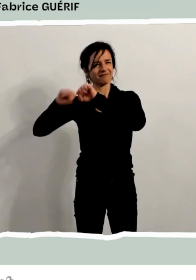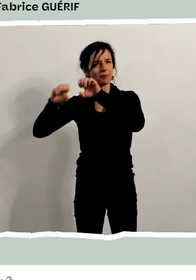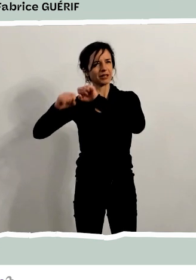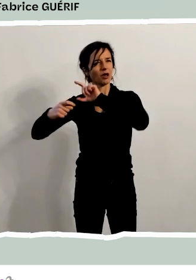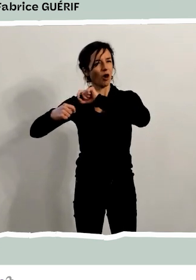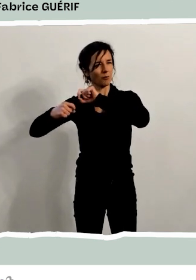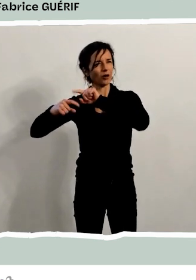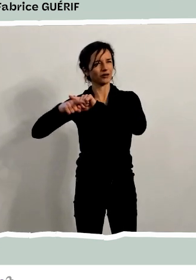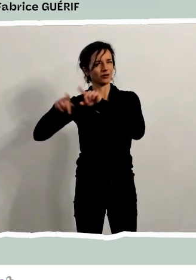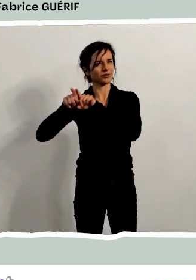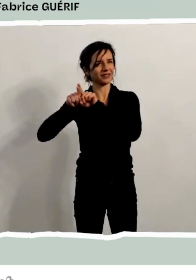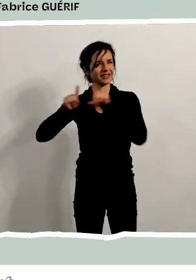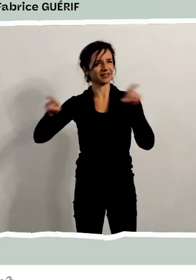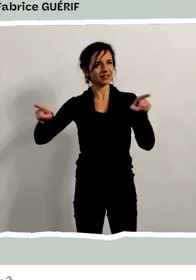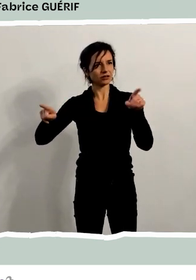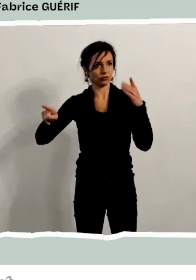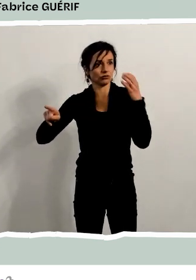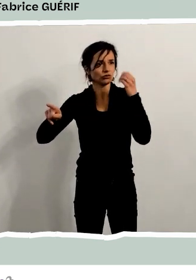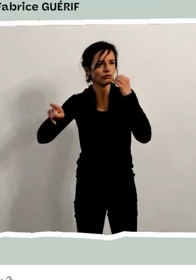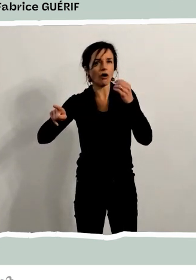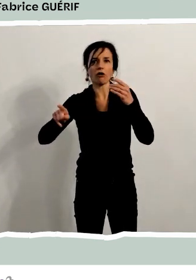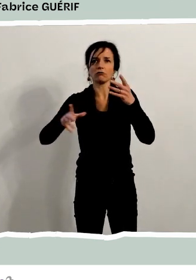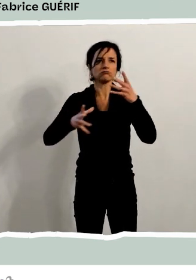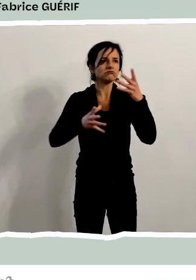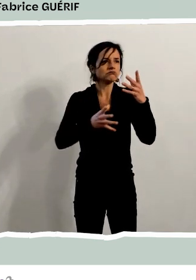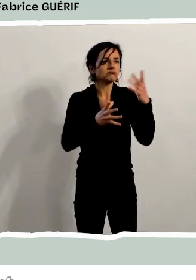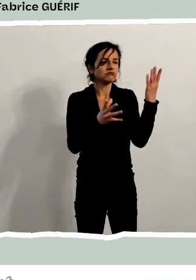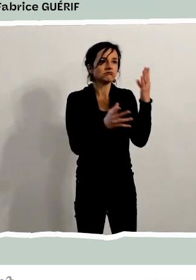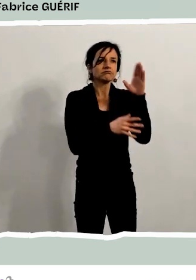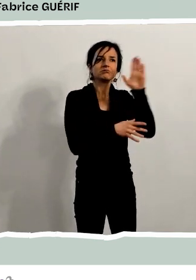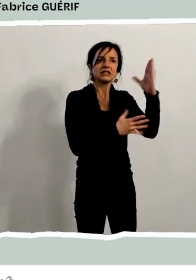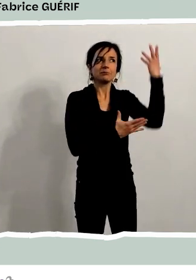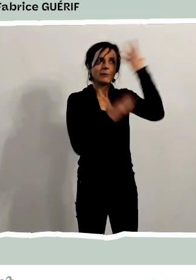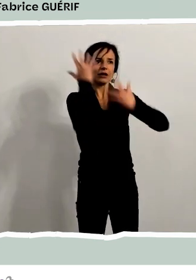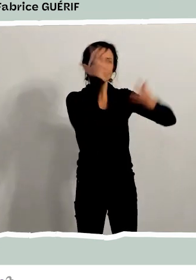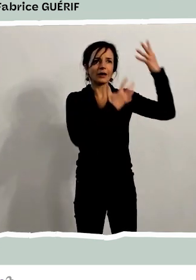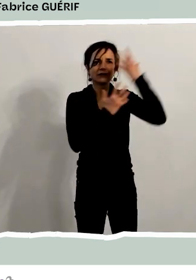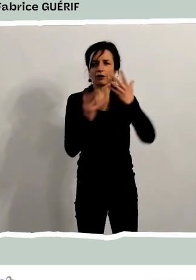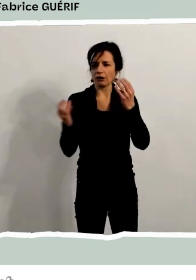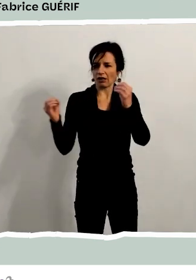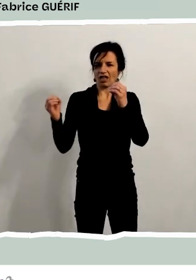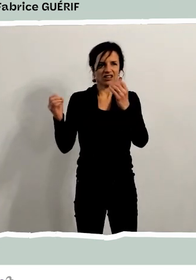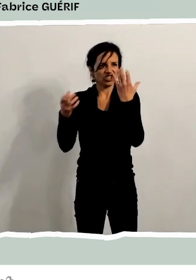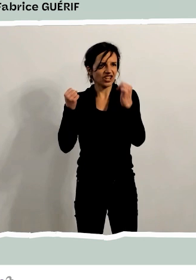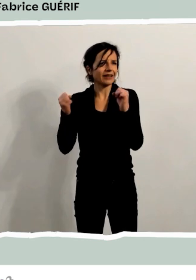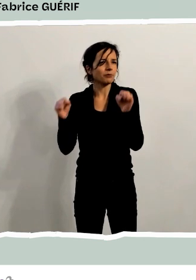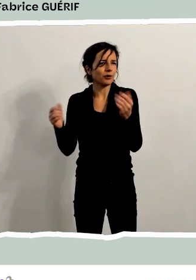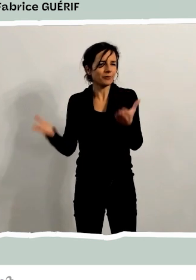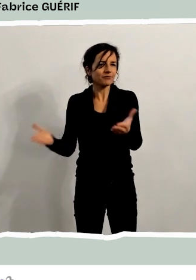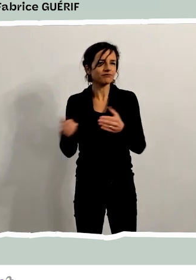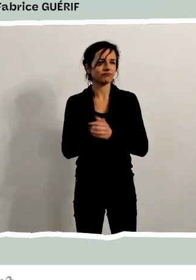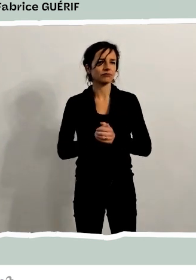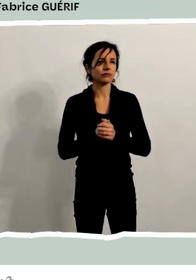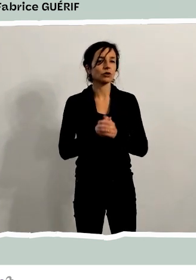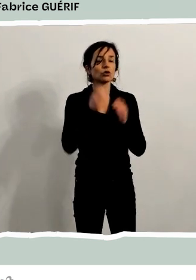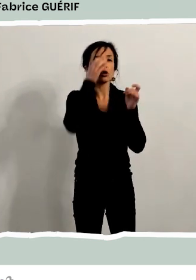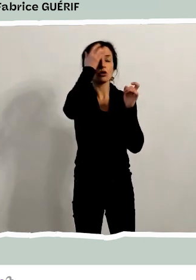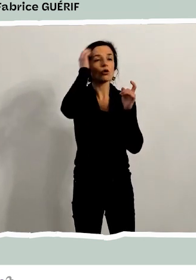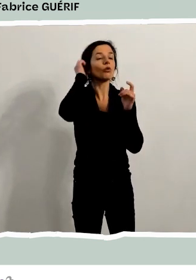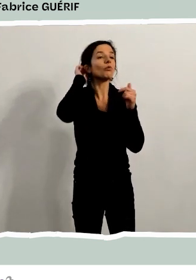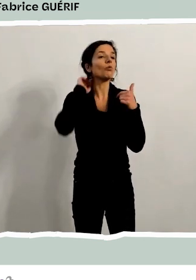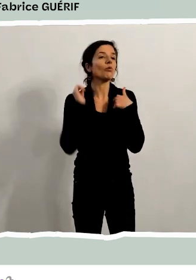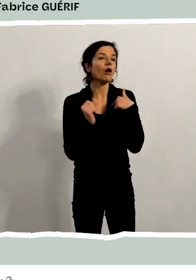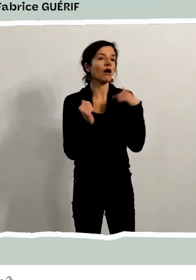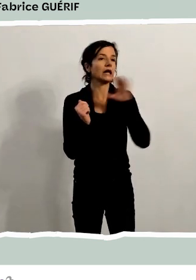des cibles potentielles des perturbateurs endocriniens. Alors, qu'est-ce qu'on a comme information? Je vous ai